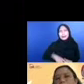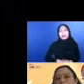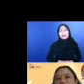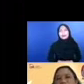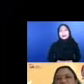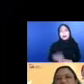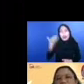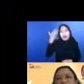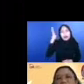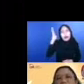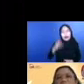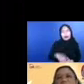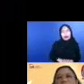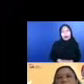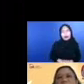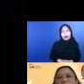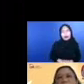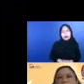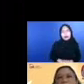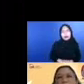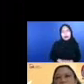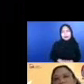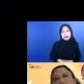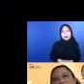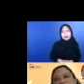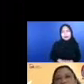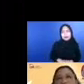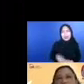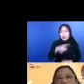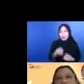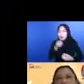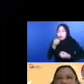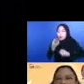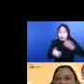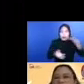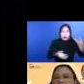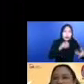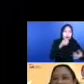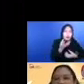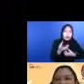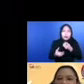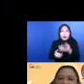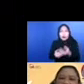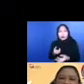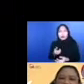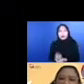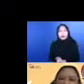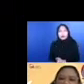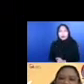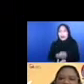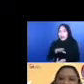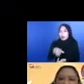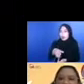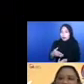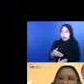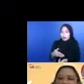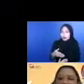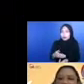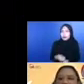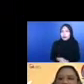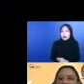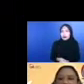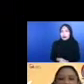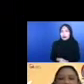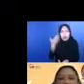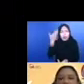lupa. Kita sering melakukan promosi-promosi atau kegiatan literasi-literasi tanpa melihat terlebih dahulu apa